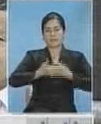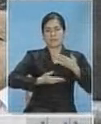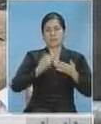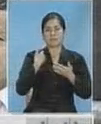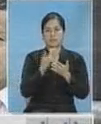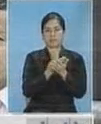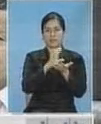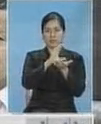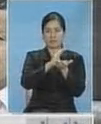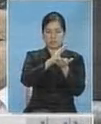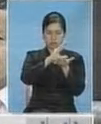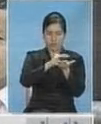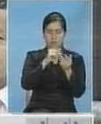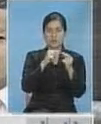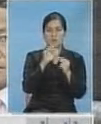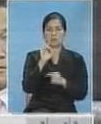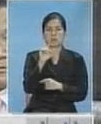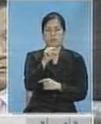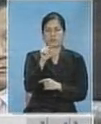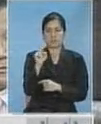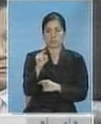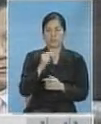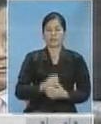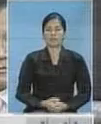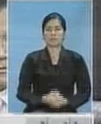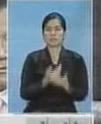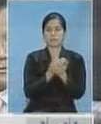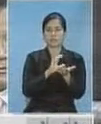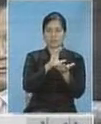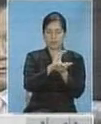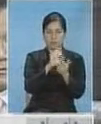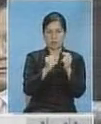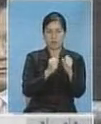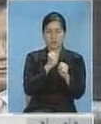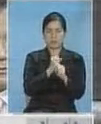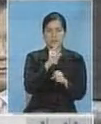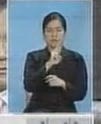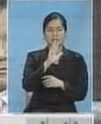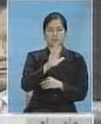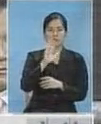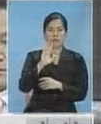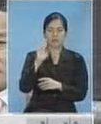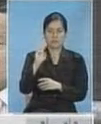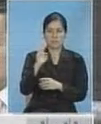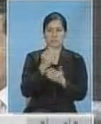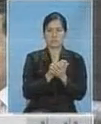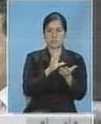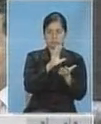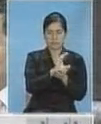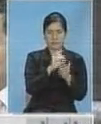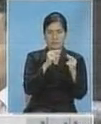ประมาณ 8% จากงบประมาณในปี2556งบประมาณทั้งหมดประมาณ